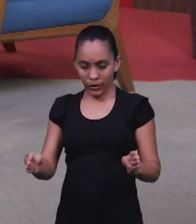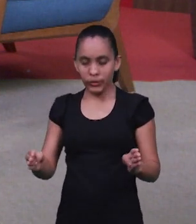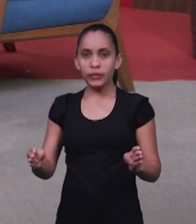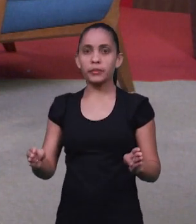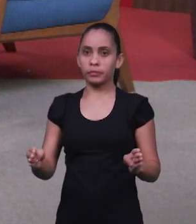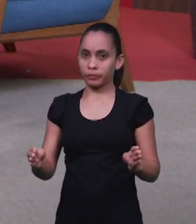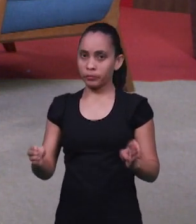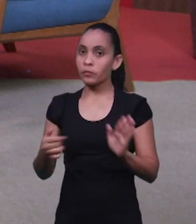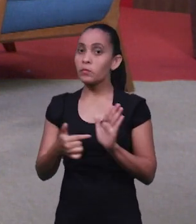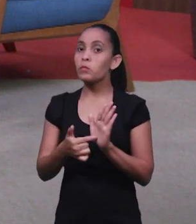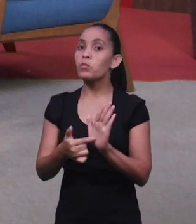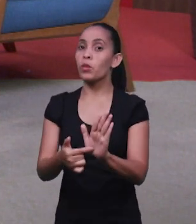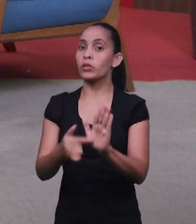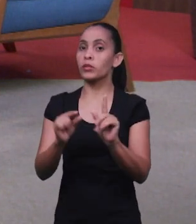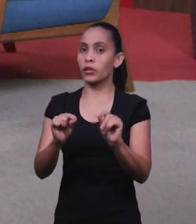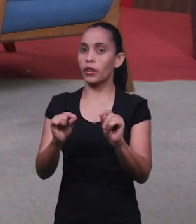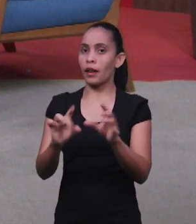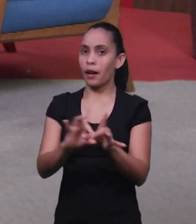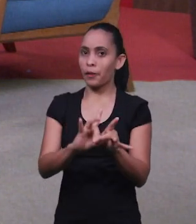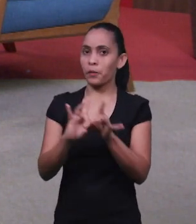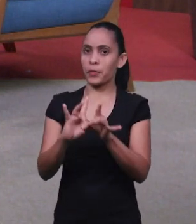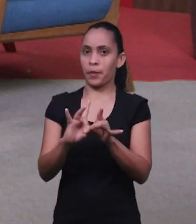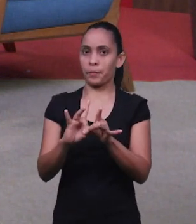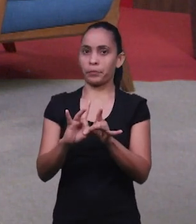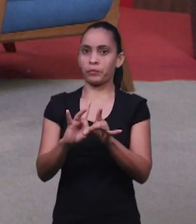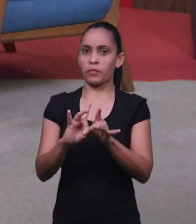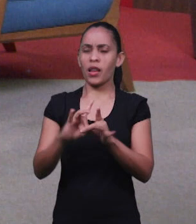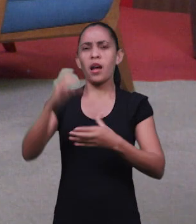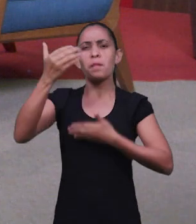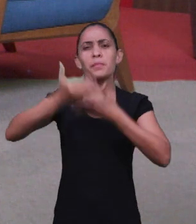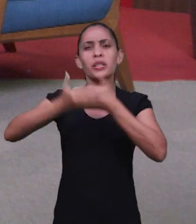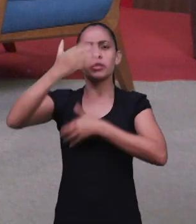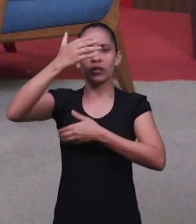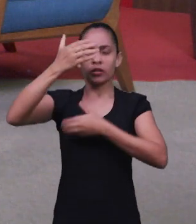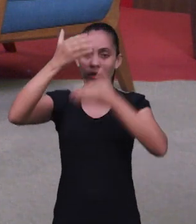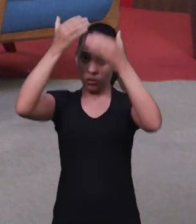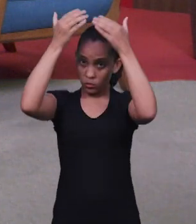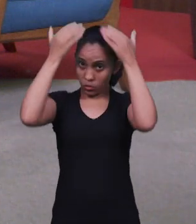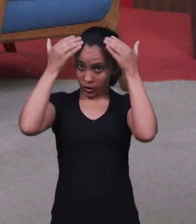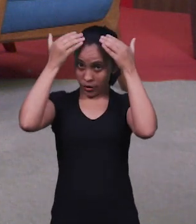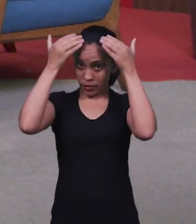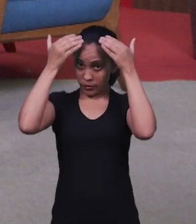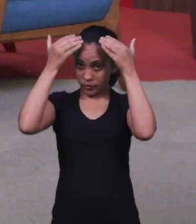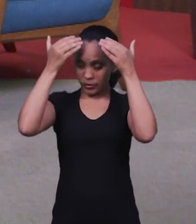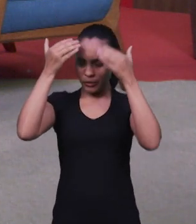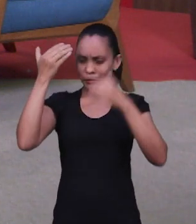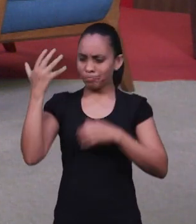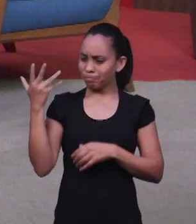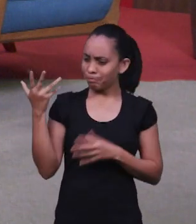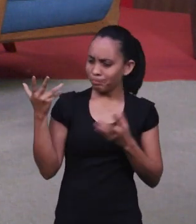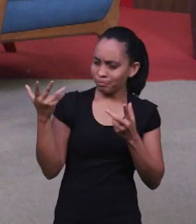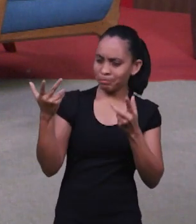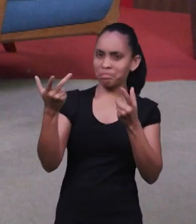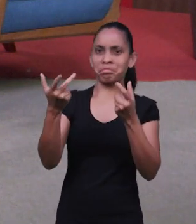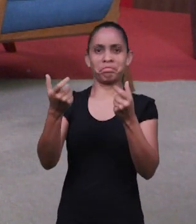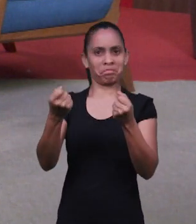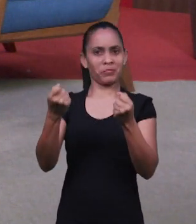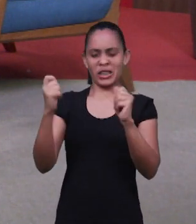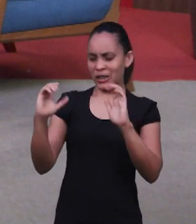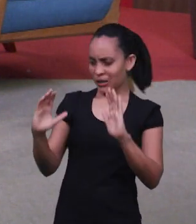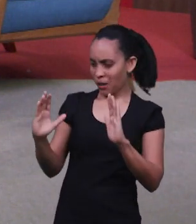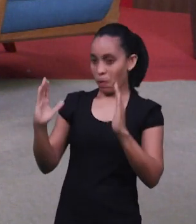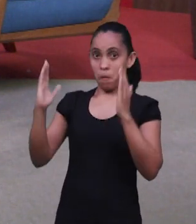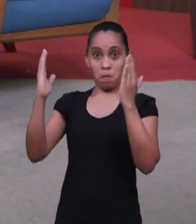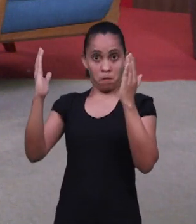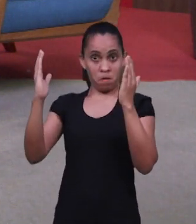communion. Donc la présence du roi, n'est-ce pas, ce privilège que